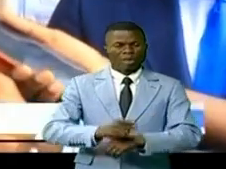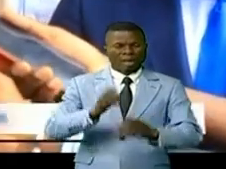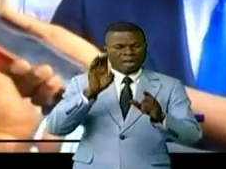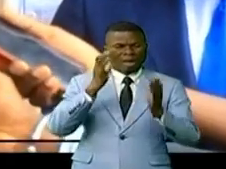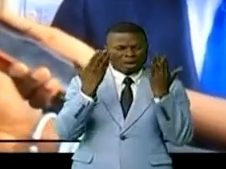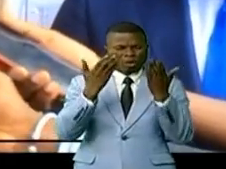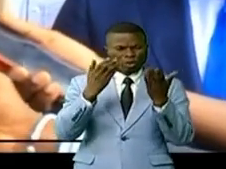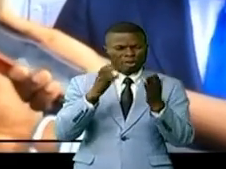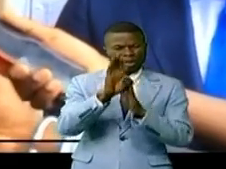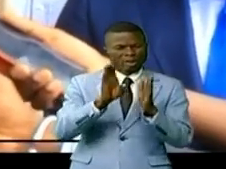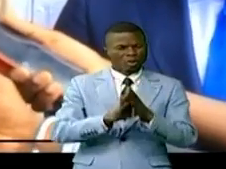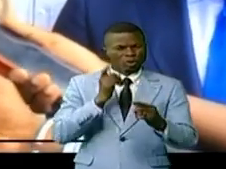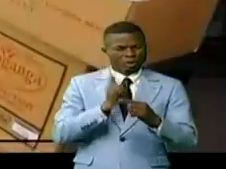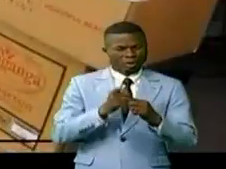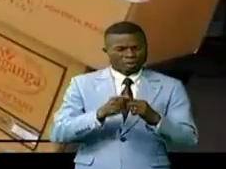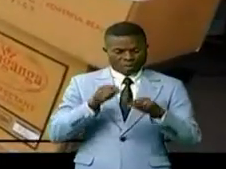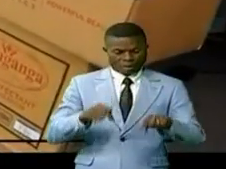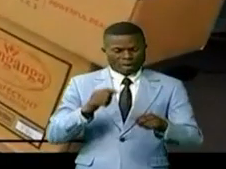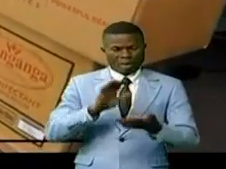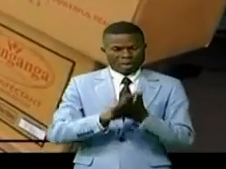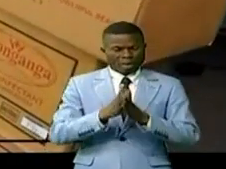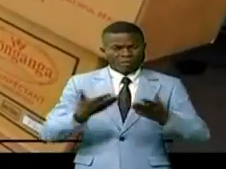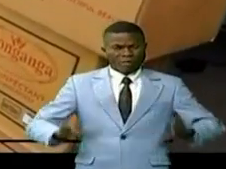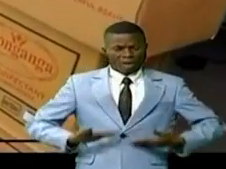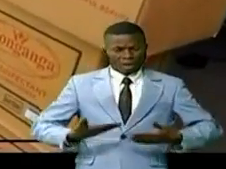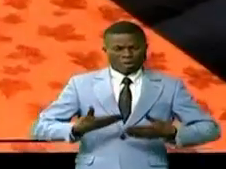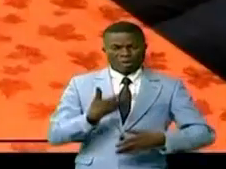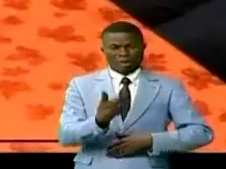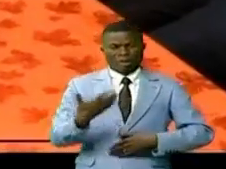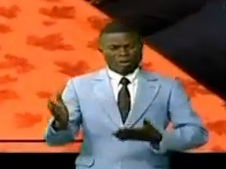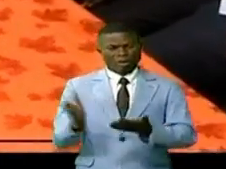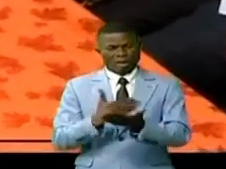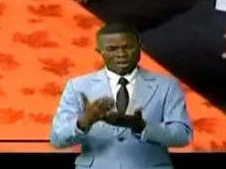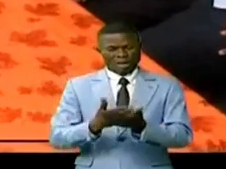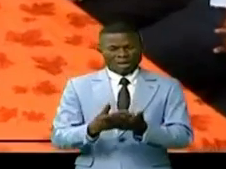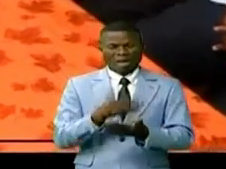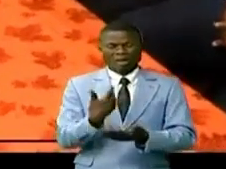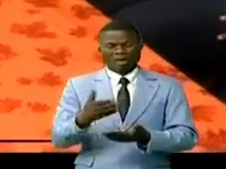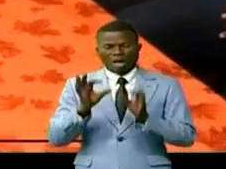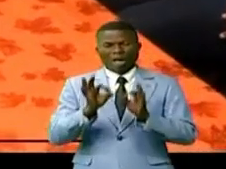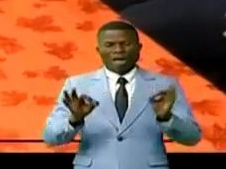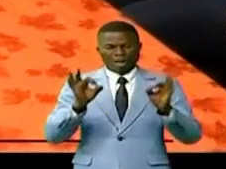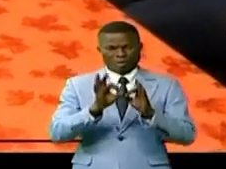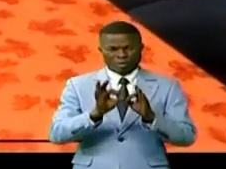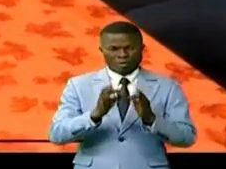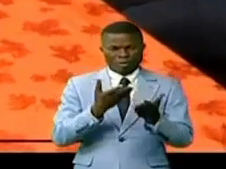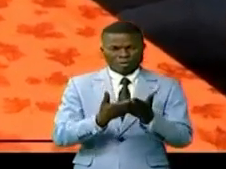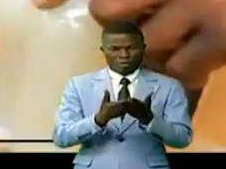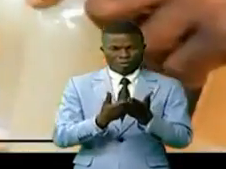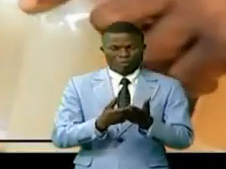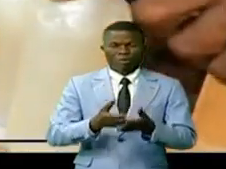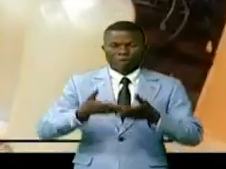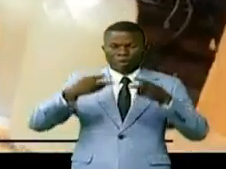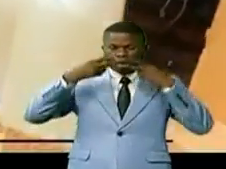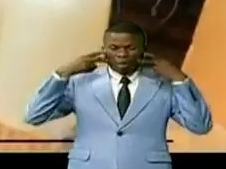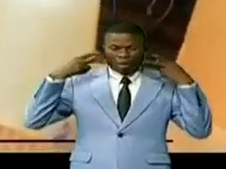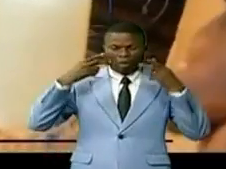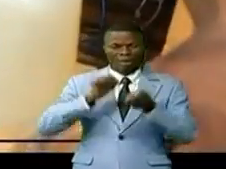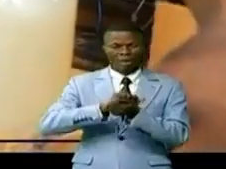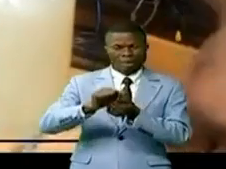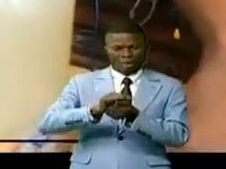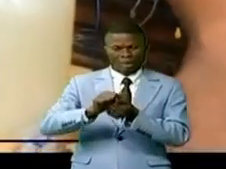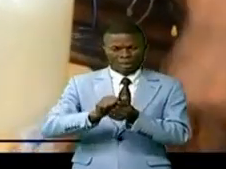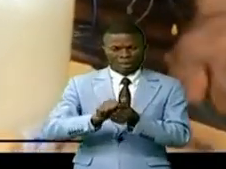décentes que je suis très très content. Des fournitures, des santé essentielles, composées notamment des cache-nez, des savons,